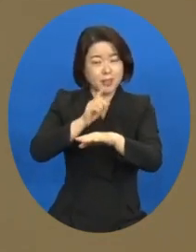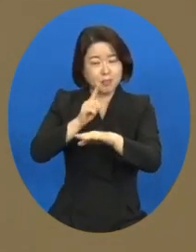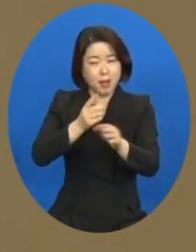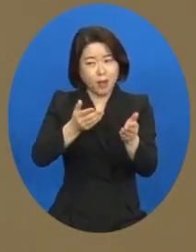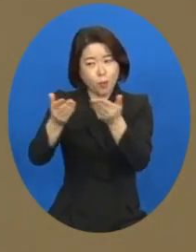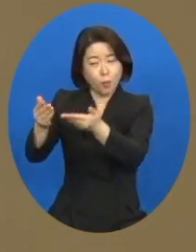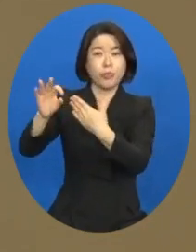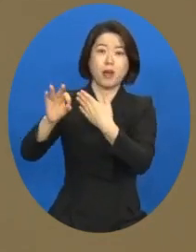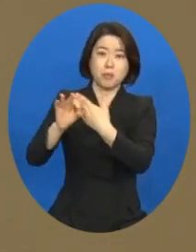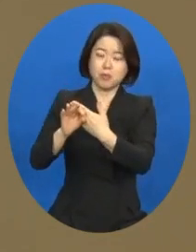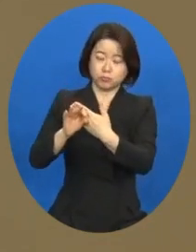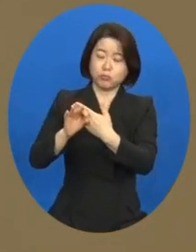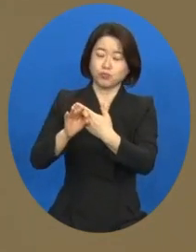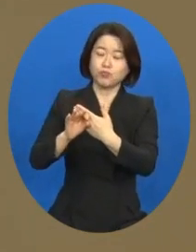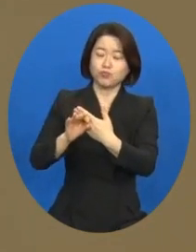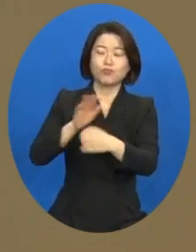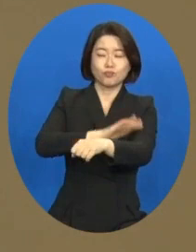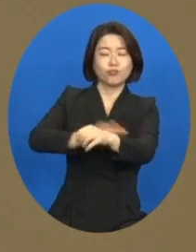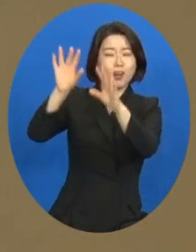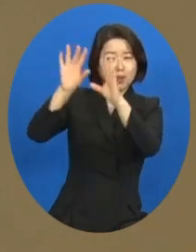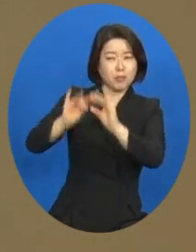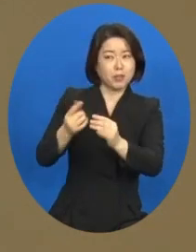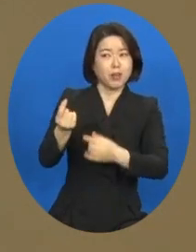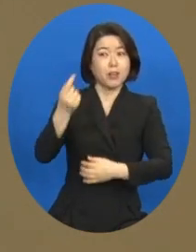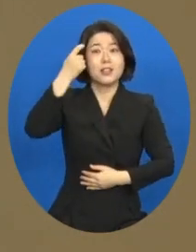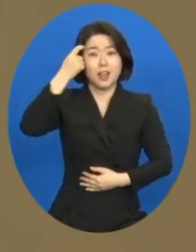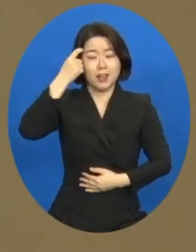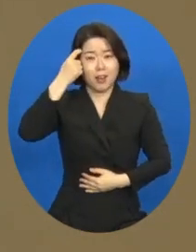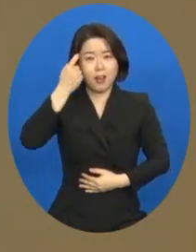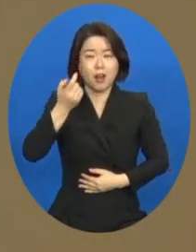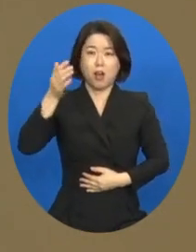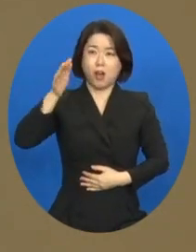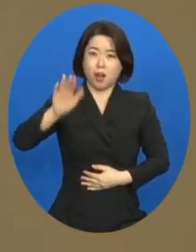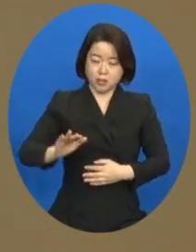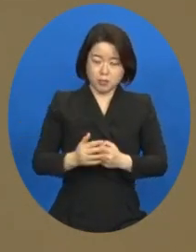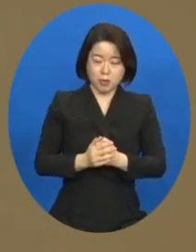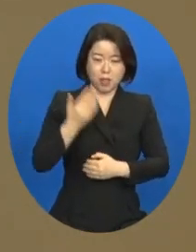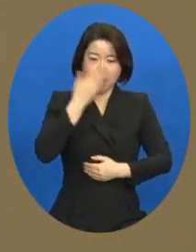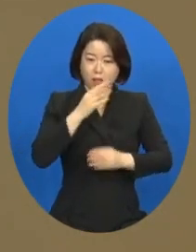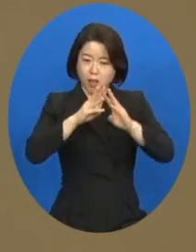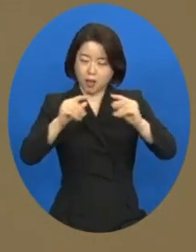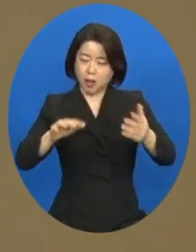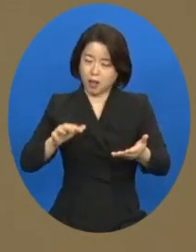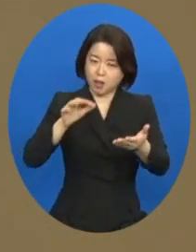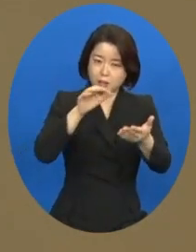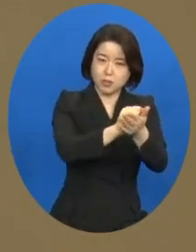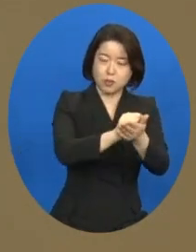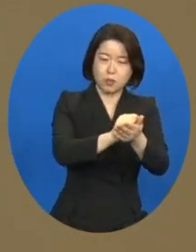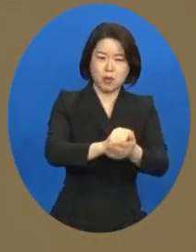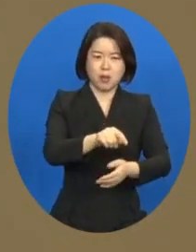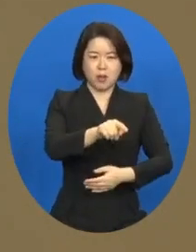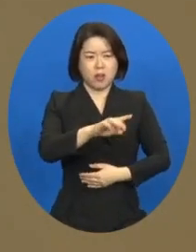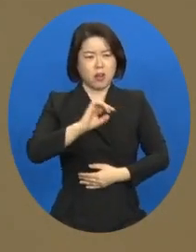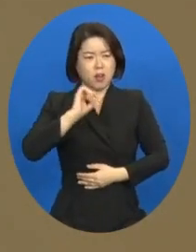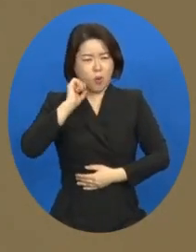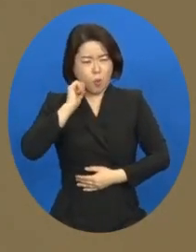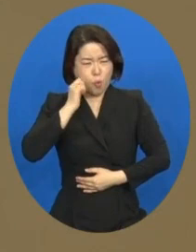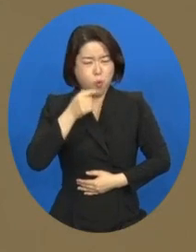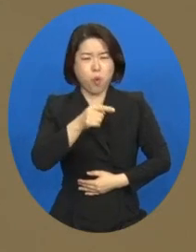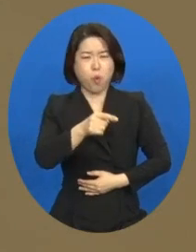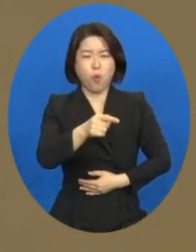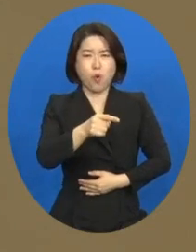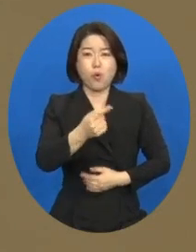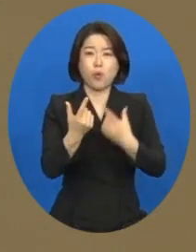남겼다면 정말 어울리죠. 그런데 가나안 정복 전쟁, 불가능할 것 같은 가나안